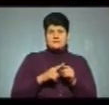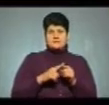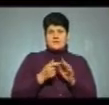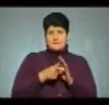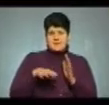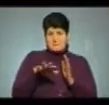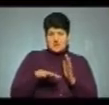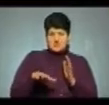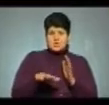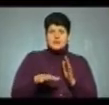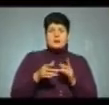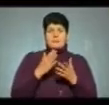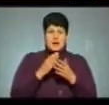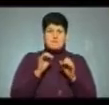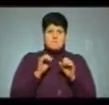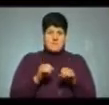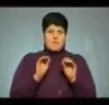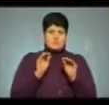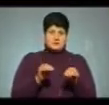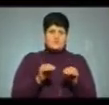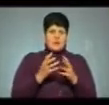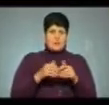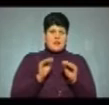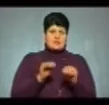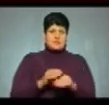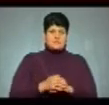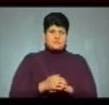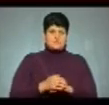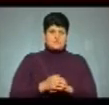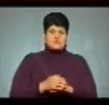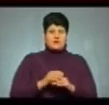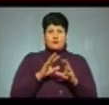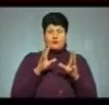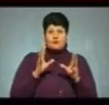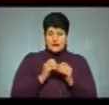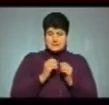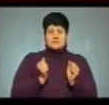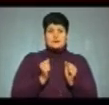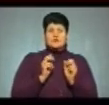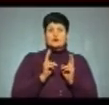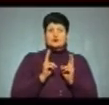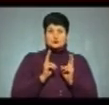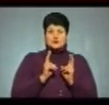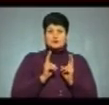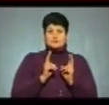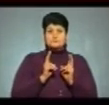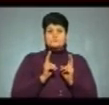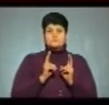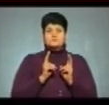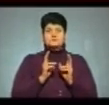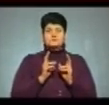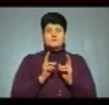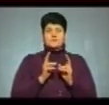на це приміщення, де ми маємо право розмістити це обладнання. Тобто, в принципі, хто застерігається так, від таких ІТП, то